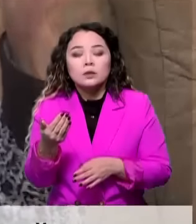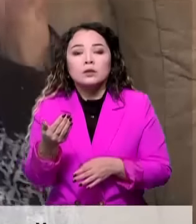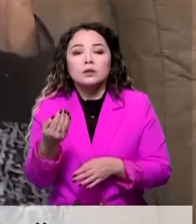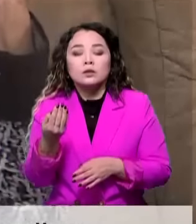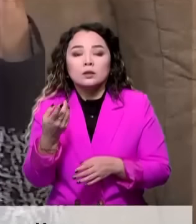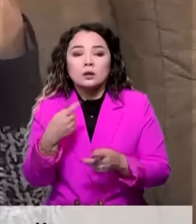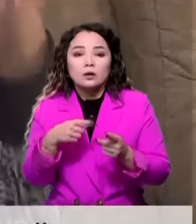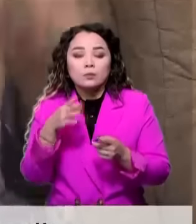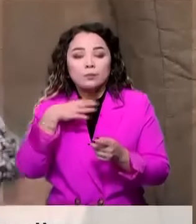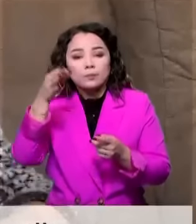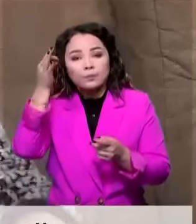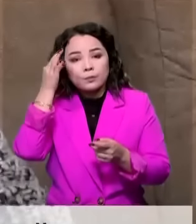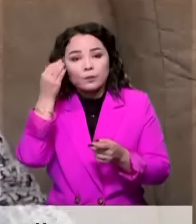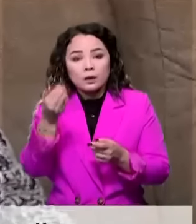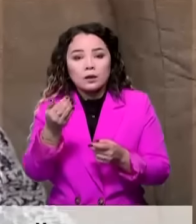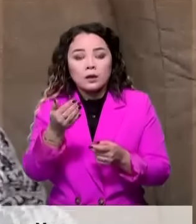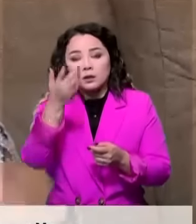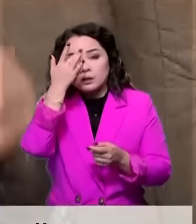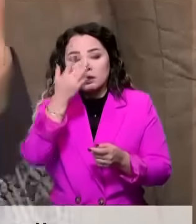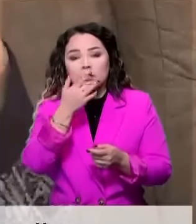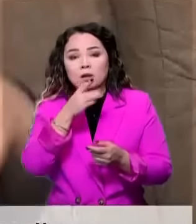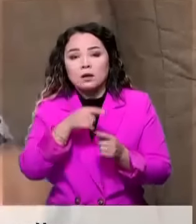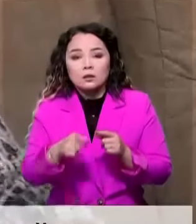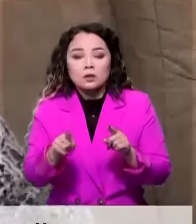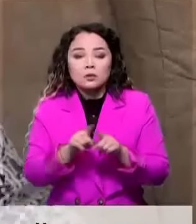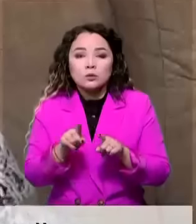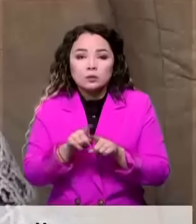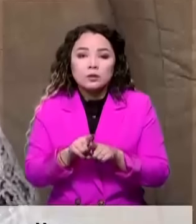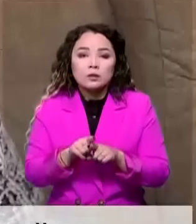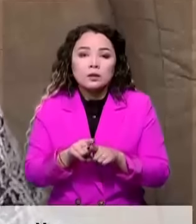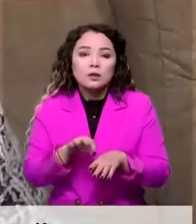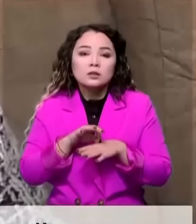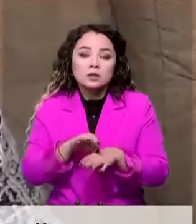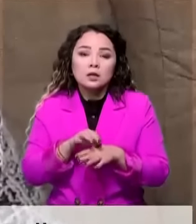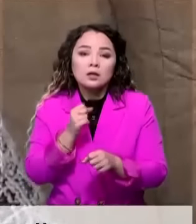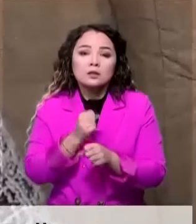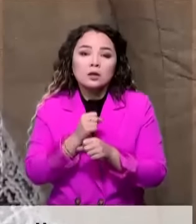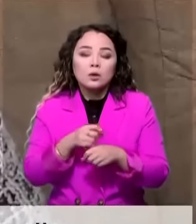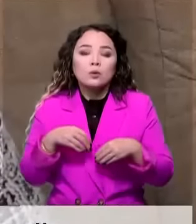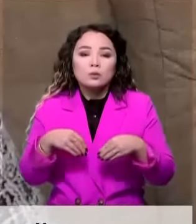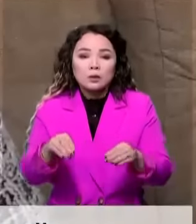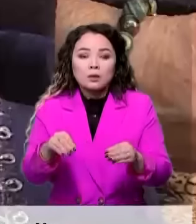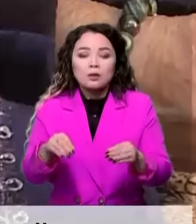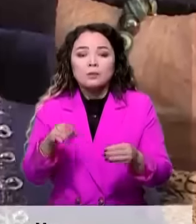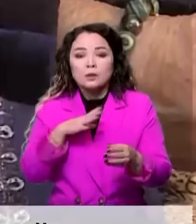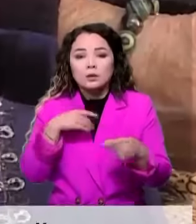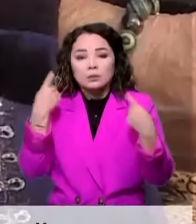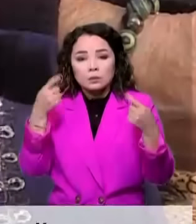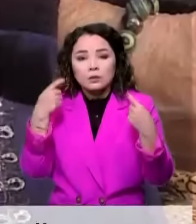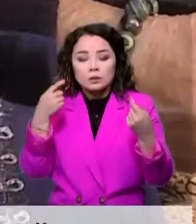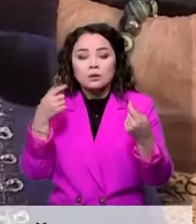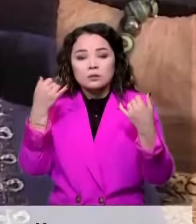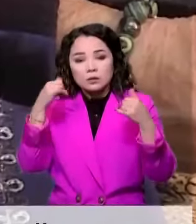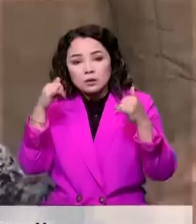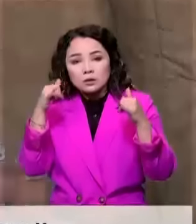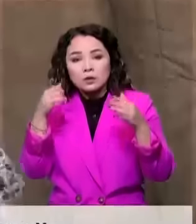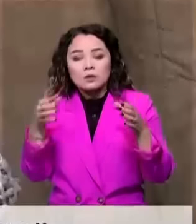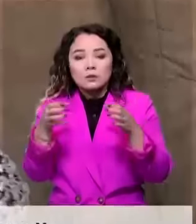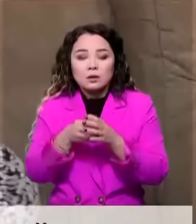Тері ана жазықтырым егін салып, тер айдай өгізбенен, ол өгізбенен,